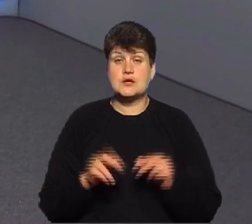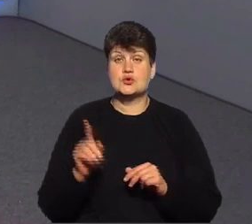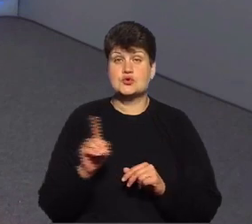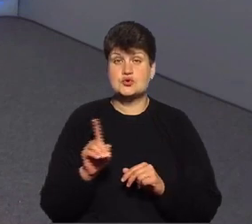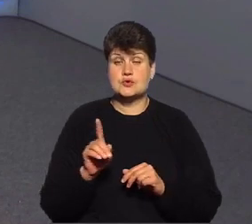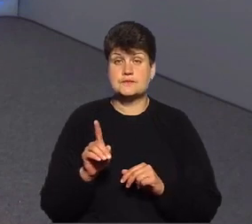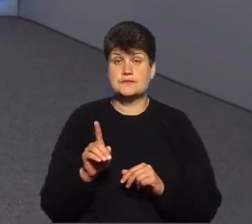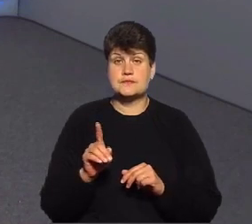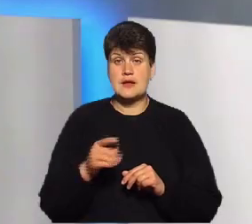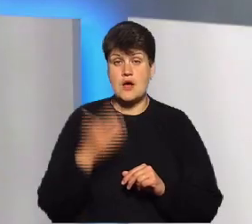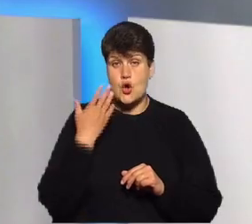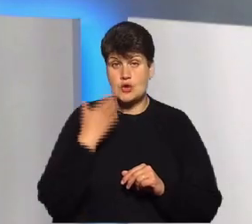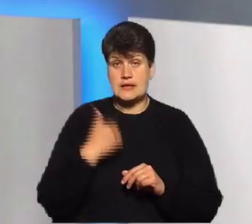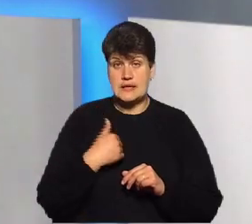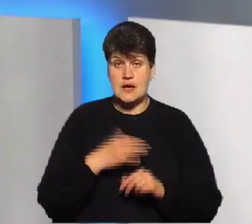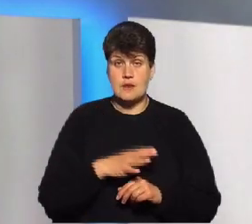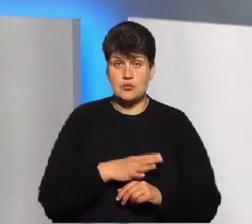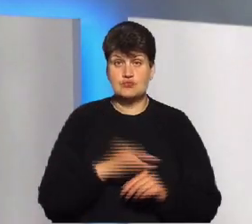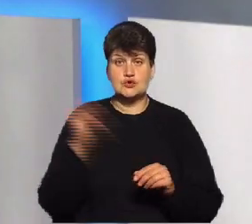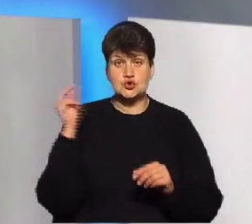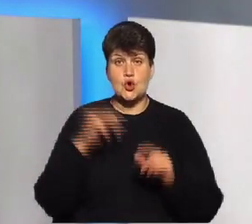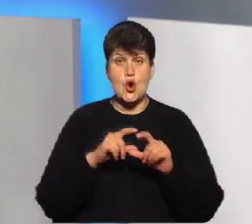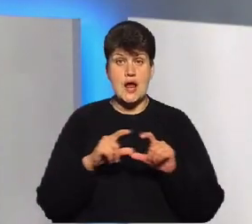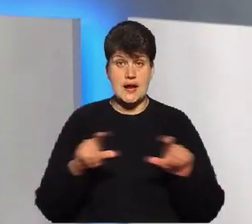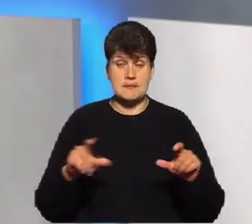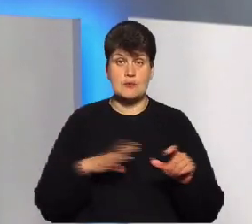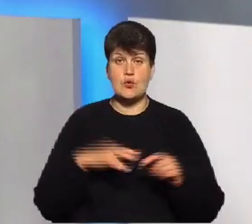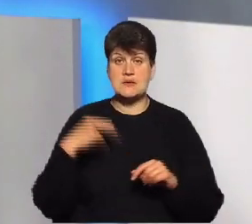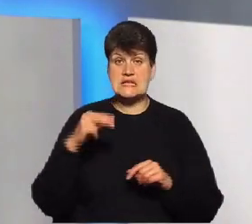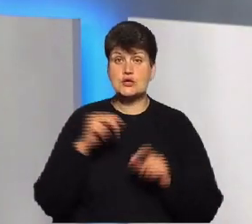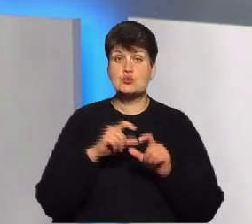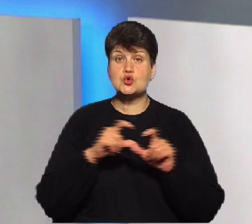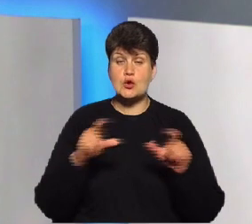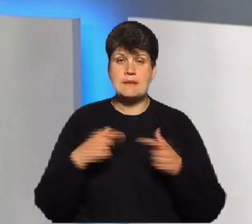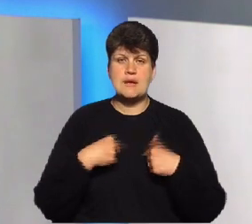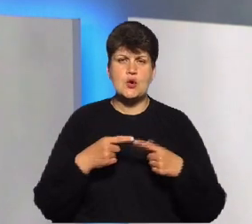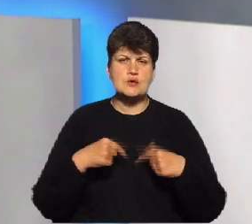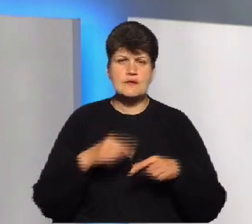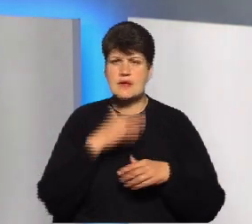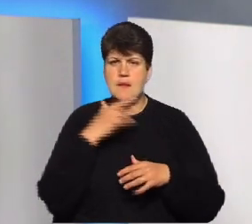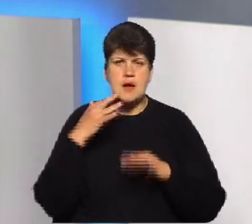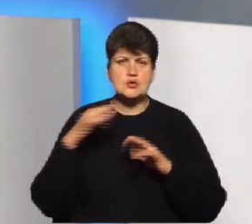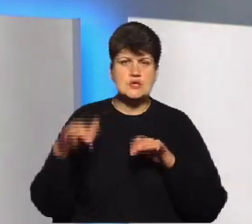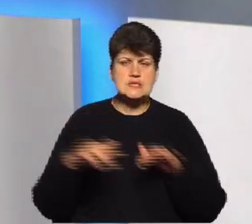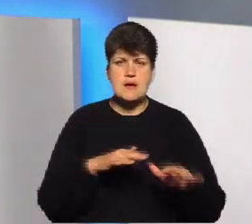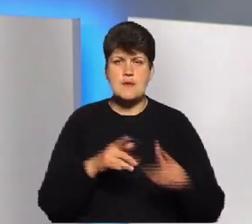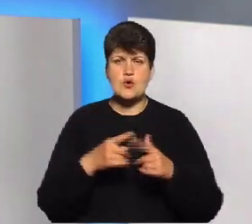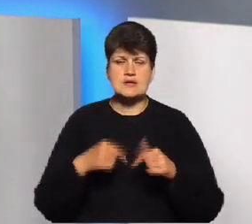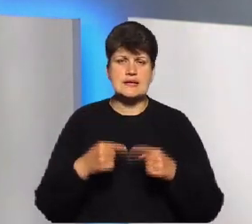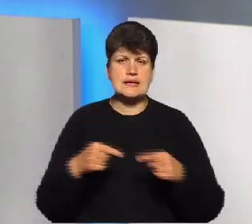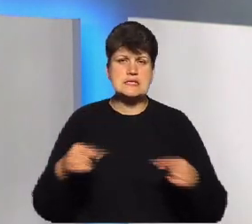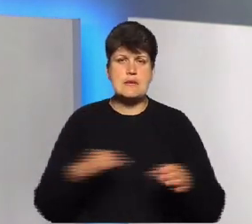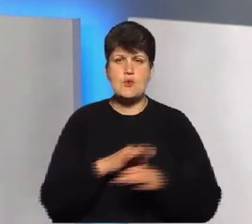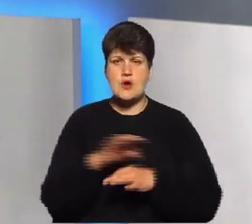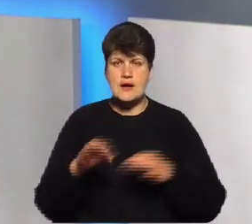коли я був школярем, я був президентом школи, і ми організовували дуже багато заходів, і ми організовували різні проекти, ми там